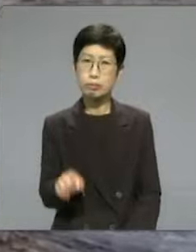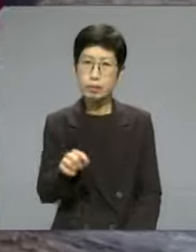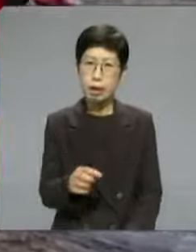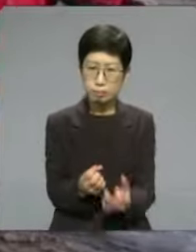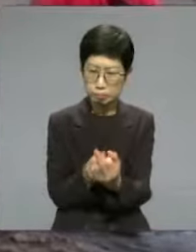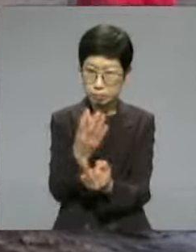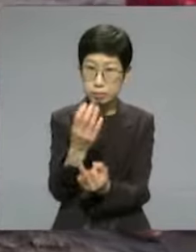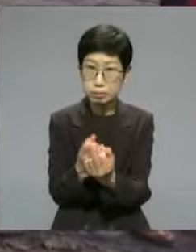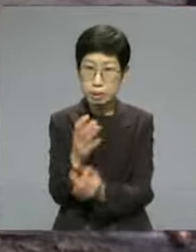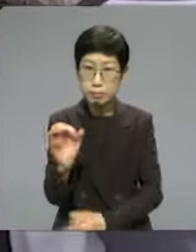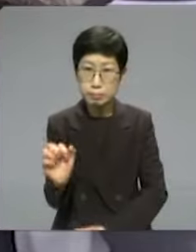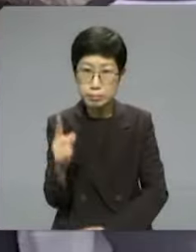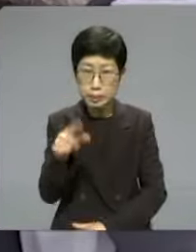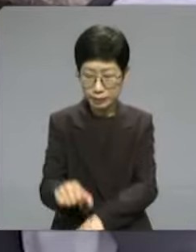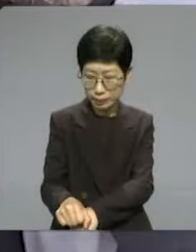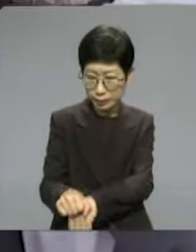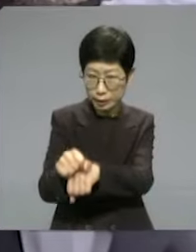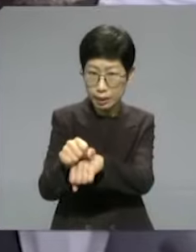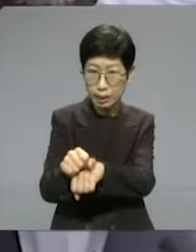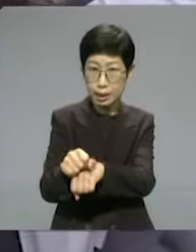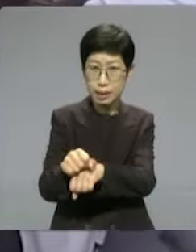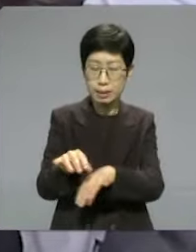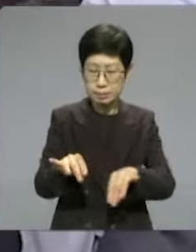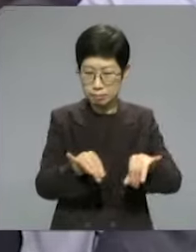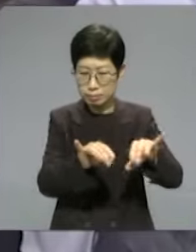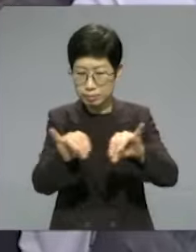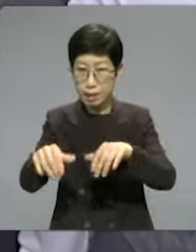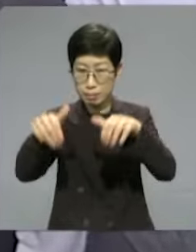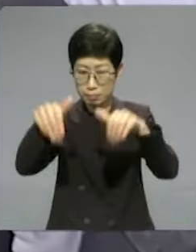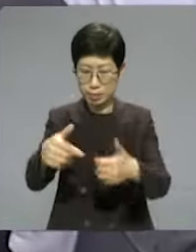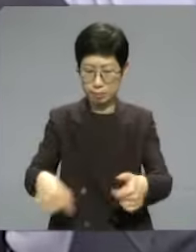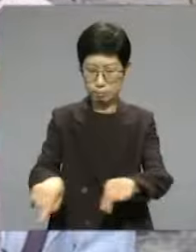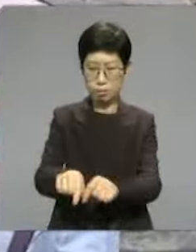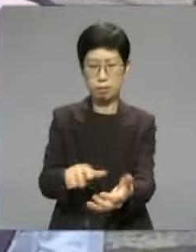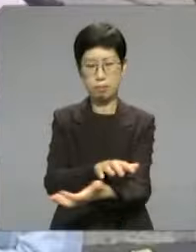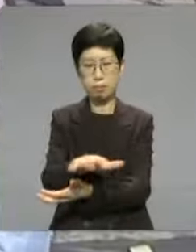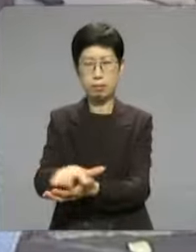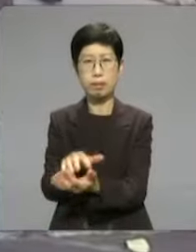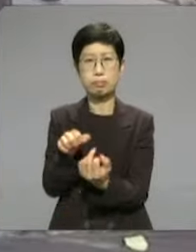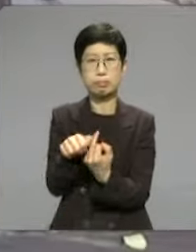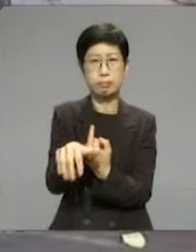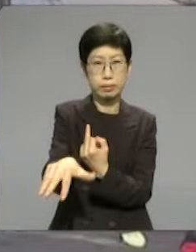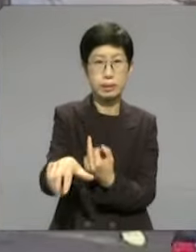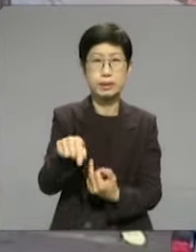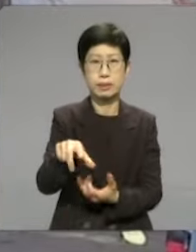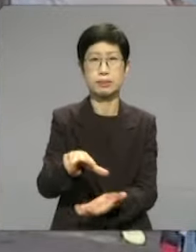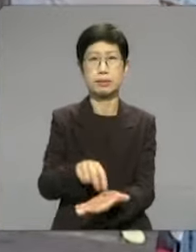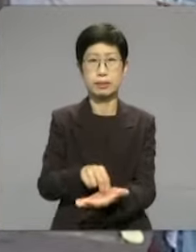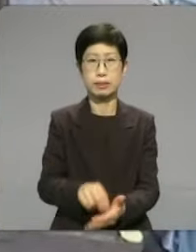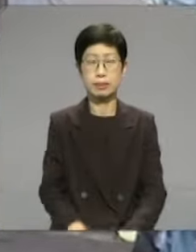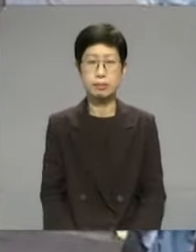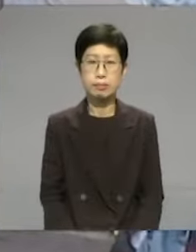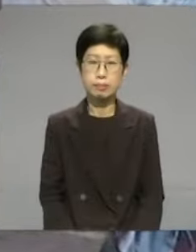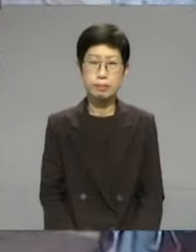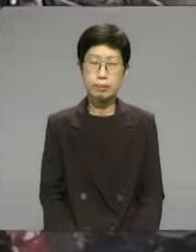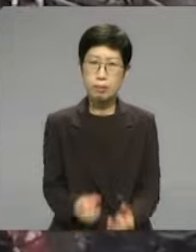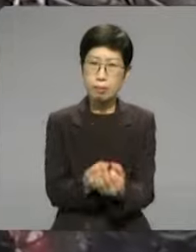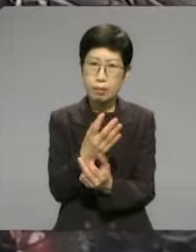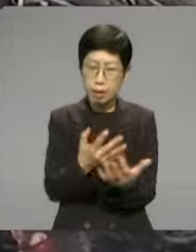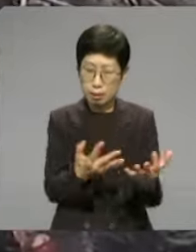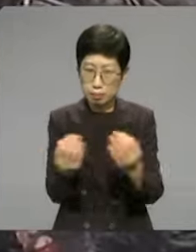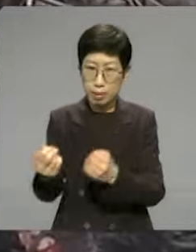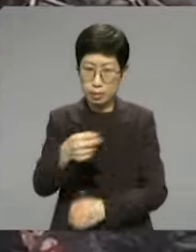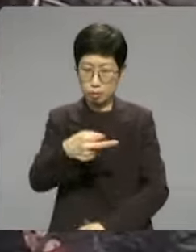분출로 쌓인 화산암이나 화산재가 빗물에 섞여 흘러내리는 것을 말합니다. 화산도 많은 인도네시아에선 종종